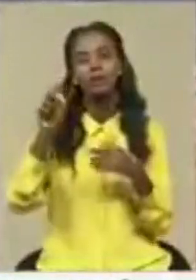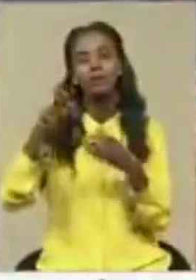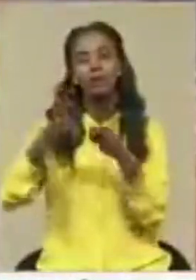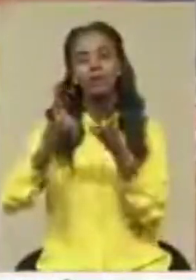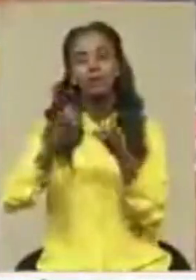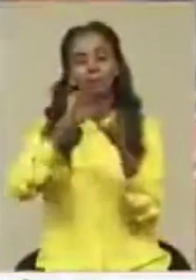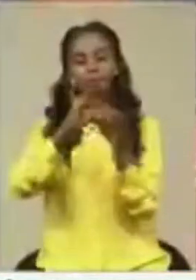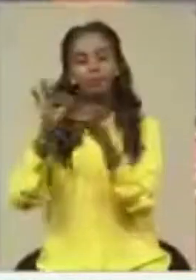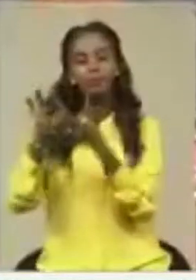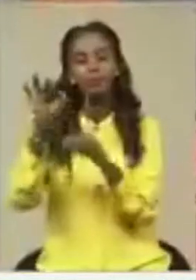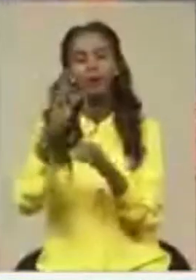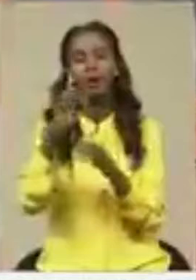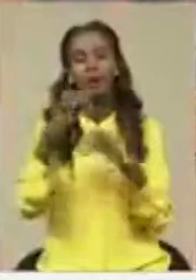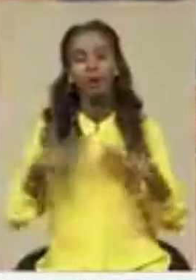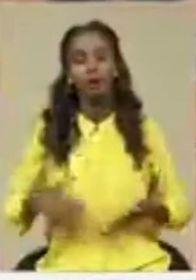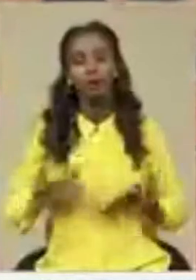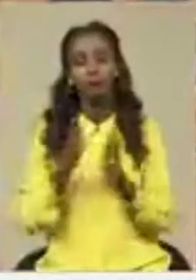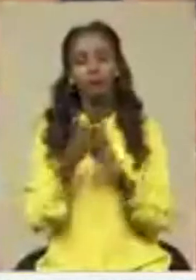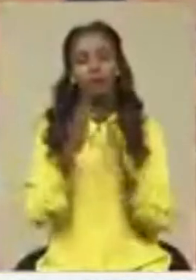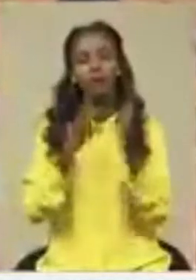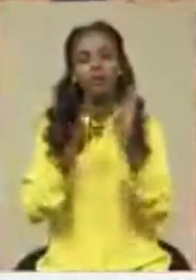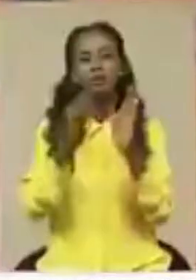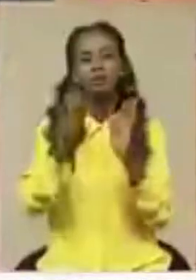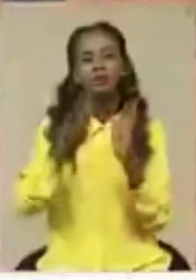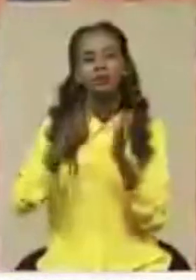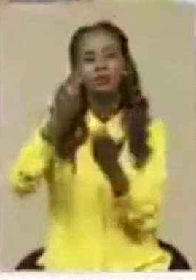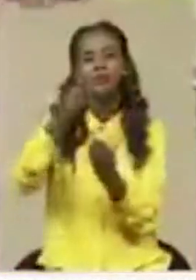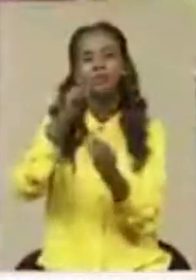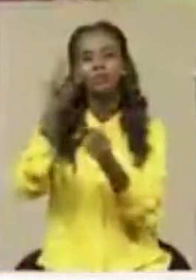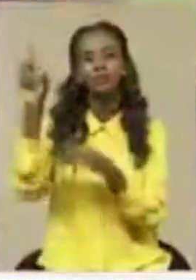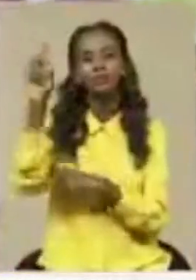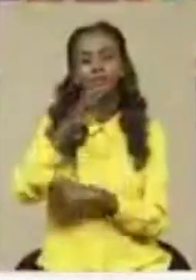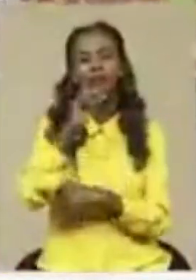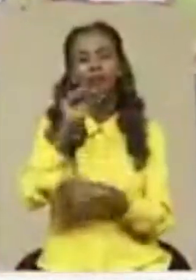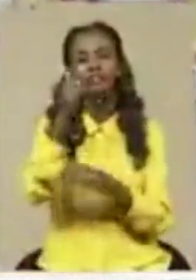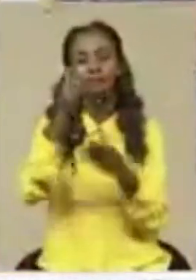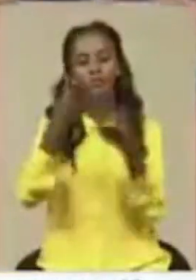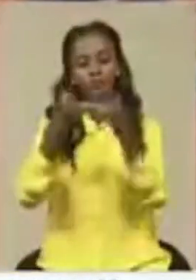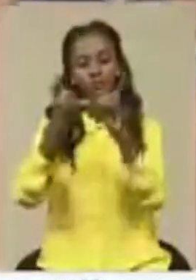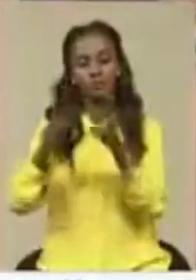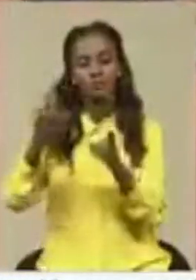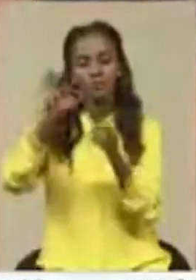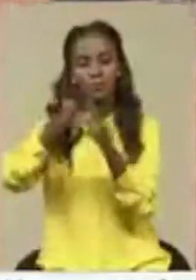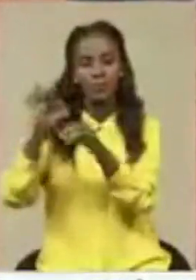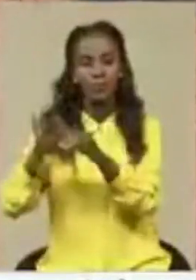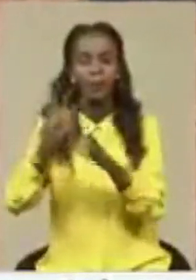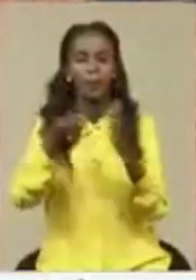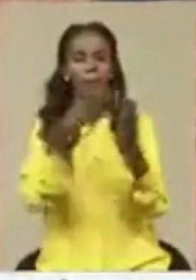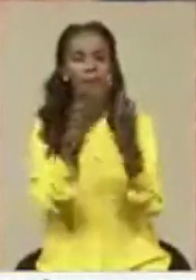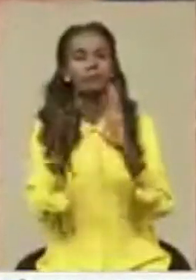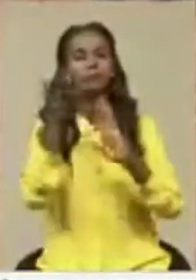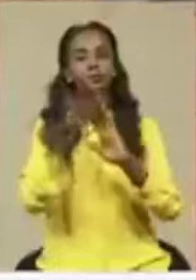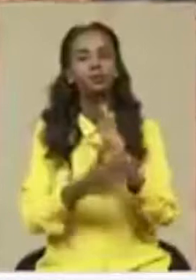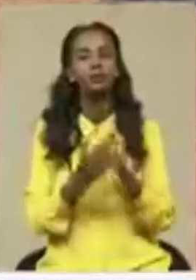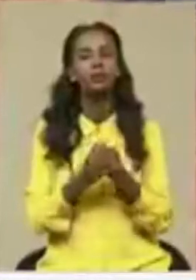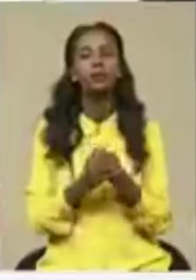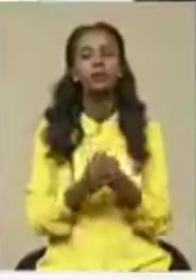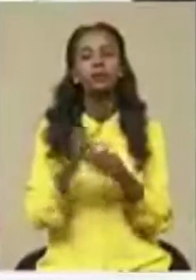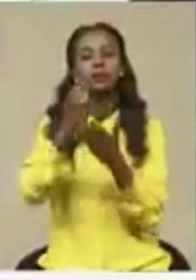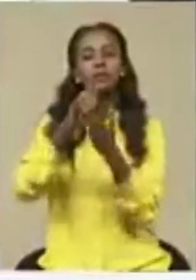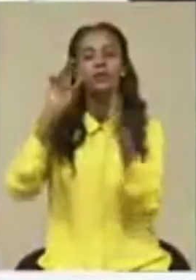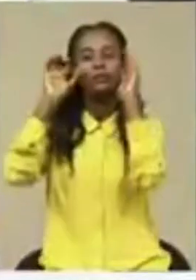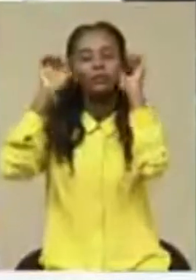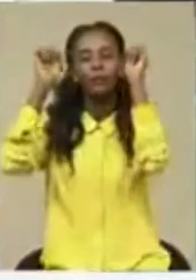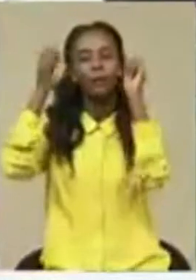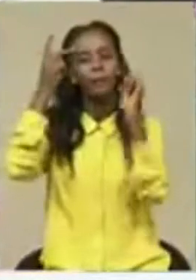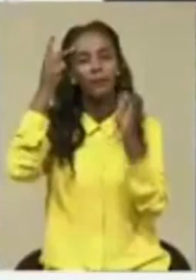ችግኝ ፕሮግራም አንድ አካል የሆነው በወላይታ ዩኒቨርሲቲ በአንድ ጀንበር 10,000 የፍራፍሬ ችግኝ የመትከል መርሃ ግብር ተካሂዷል። እንደ ዩኒቨርሲቲው